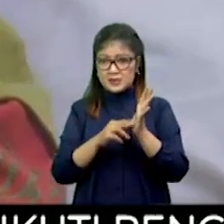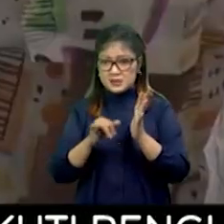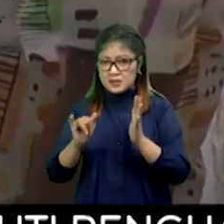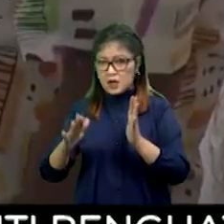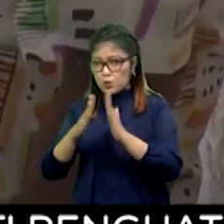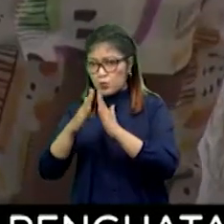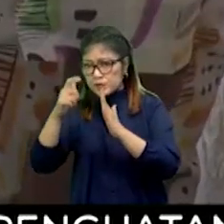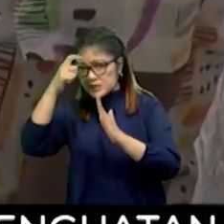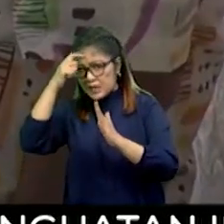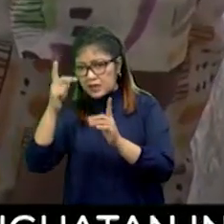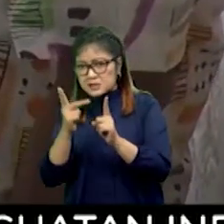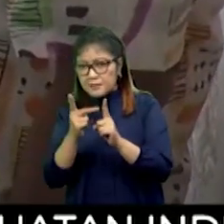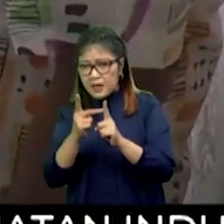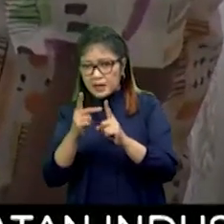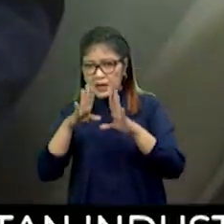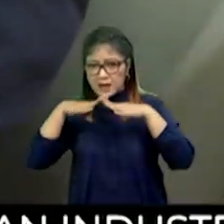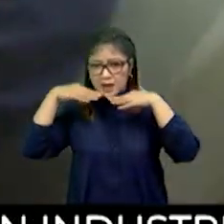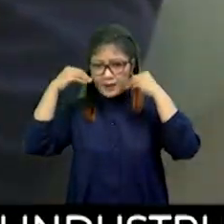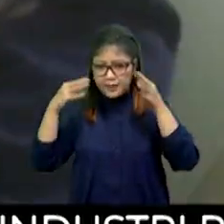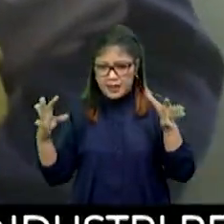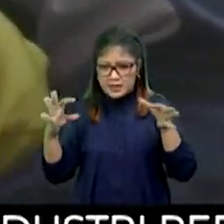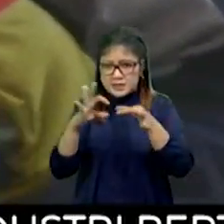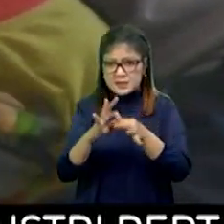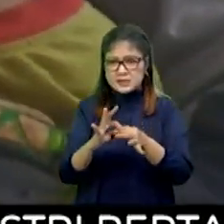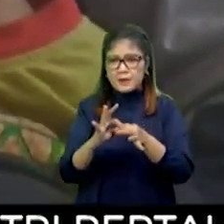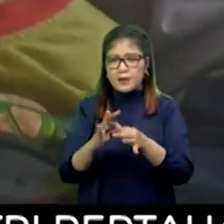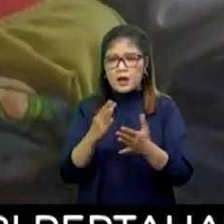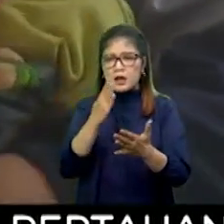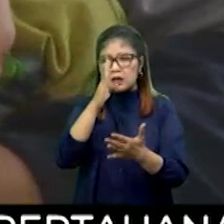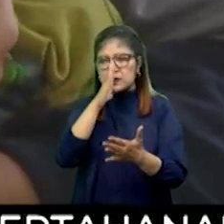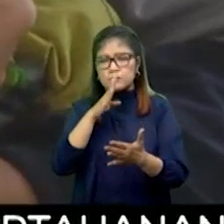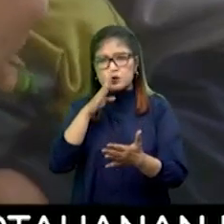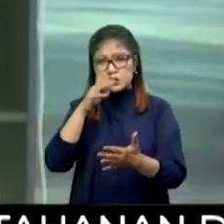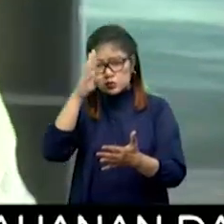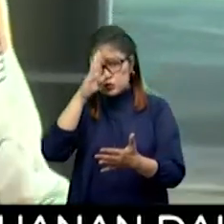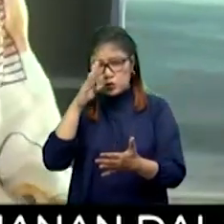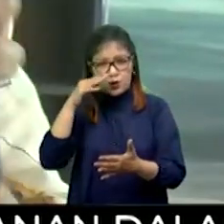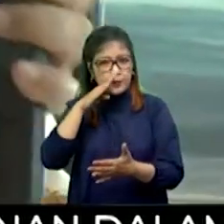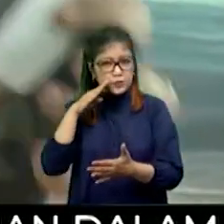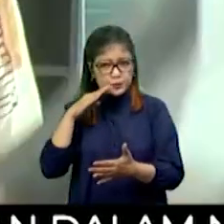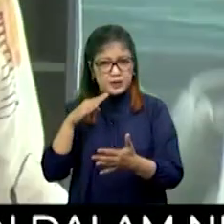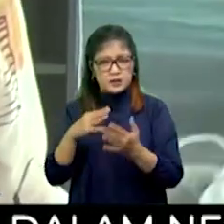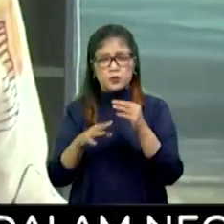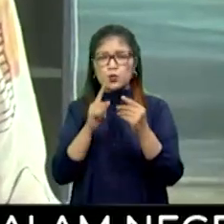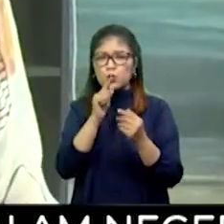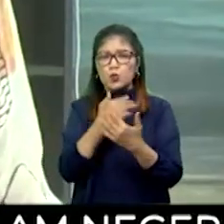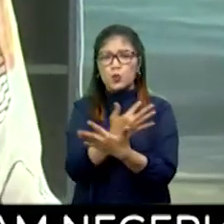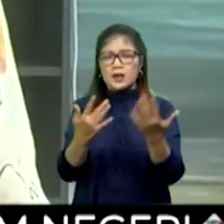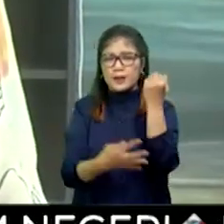dan smile train Indonesia juga menggelar operasi bibir sumbing pergi anak-anak kurang mampu baik